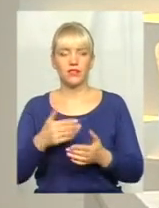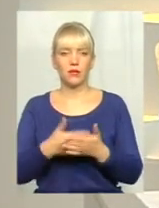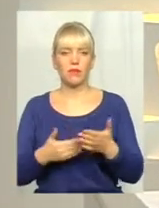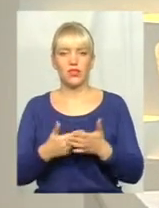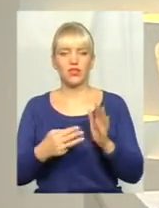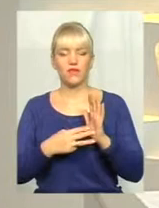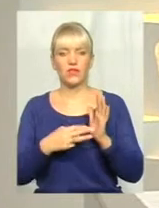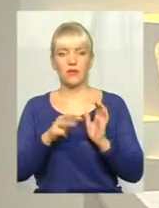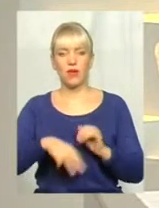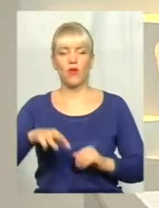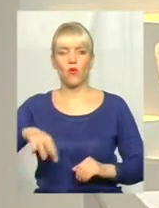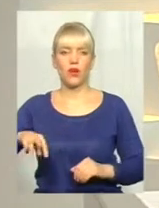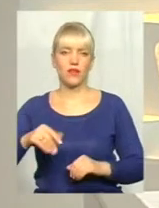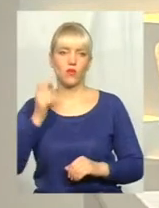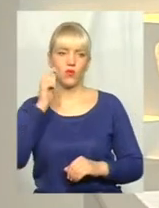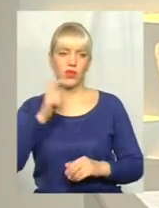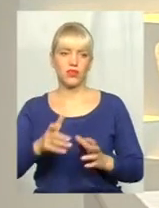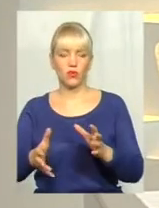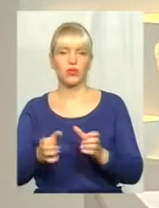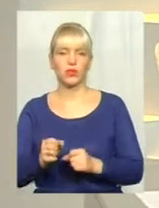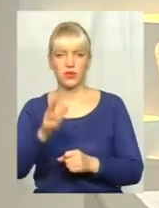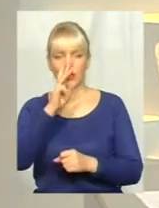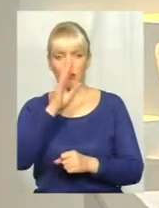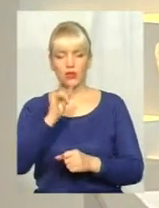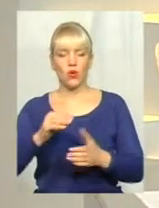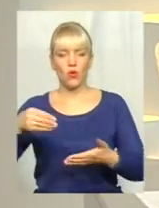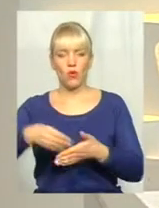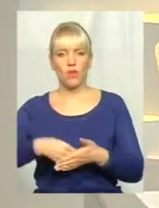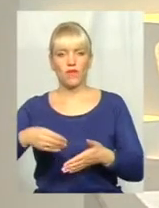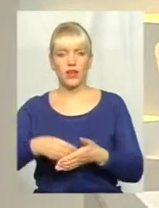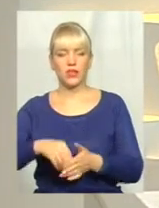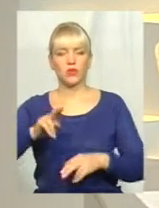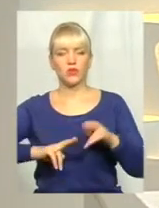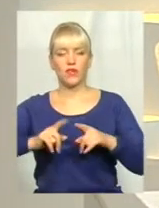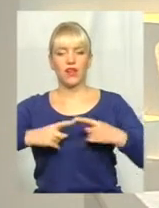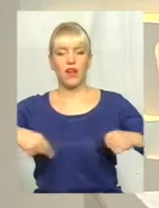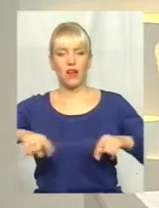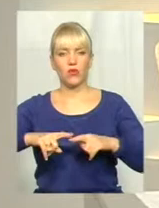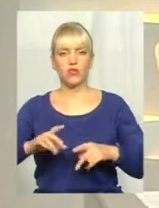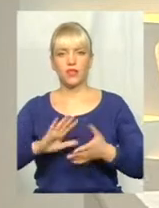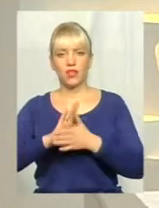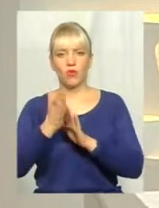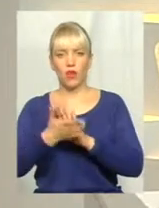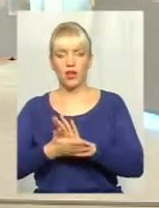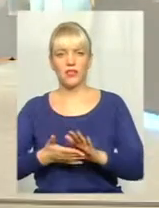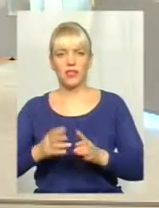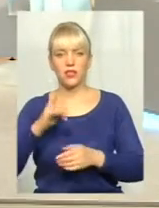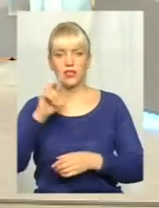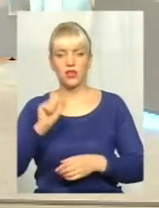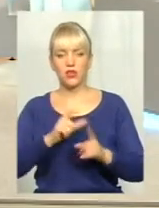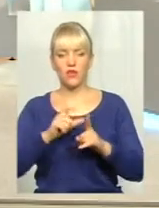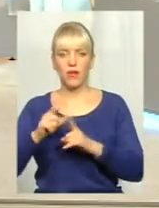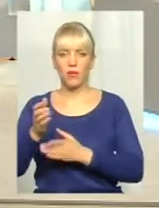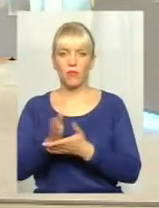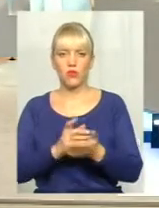8 мільйонів, в Україні отримує зарплату в конвертах. В будівельній галузі ситуація, за словами